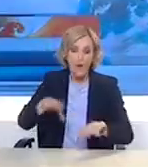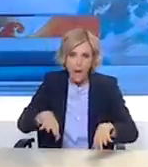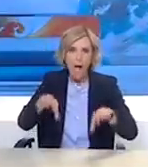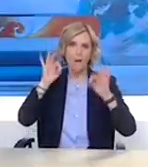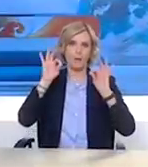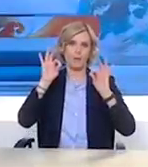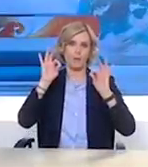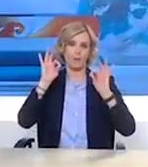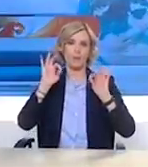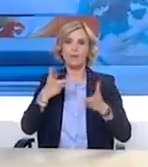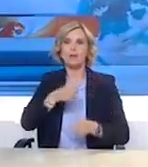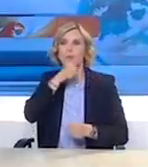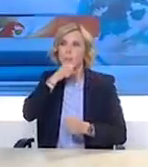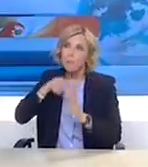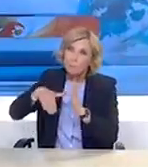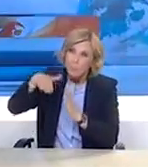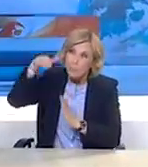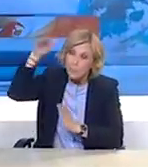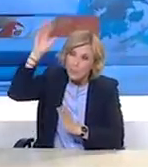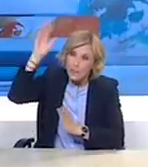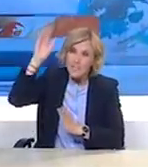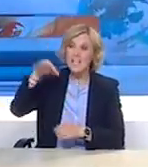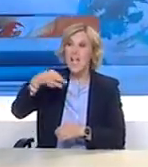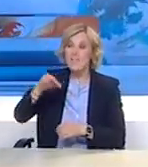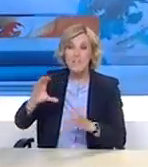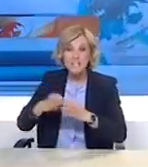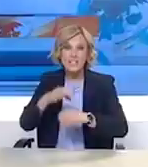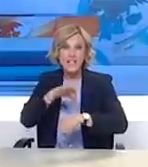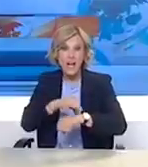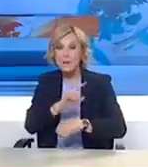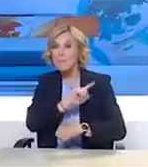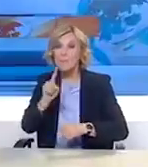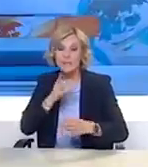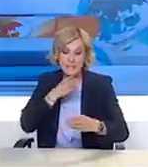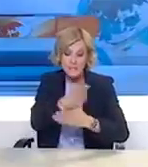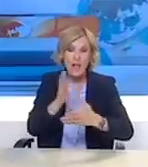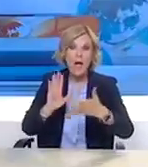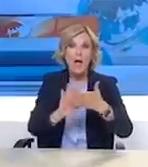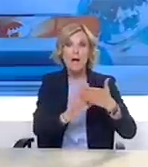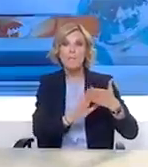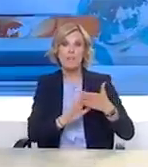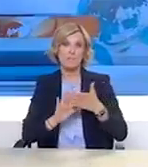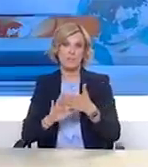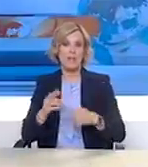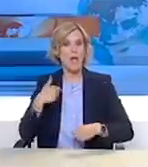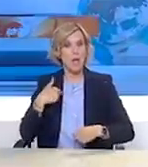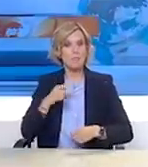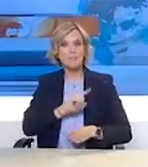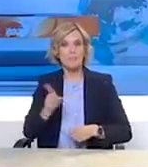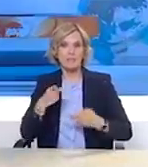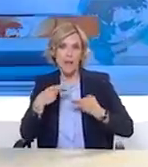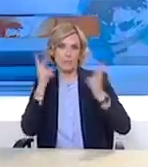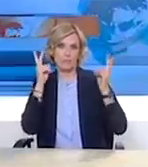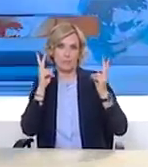κύριο μήνυμα. Αυτό που θέλουμε είναι οι ηλικιωμένοι και ευπαθείς να αποφύγουν την έκθεση όσο μπορούν περισσότερο και εμείς να μην επιτρέπουμε